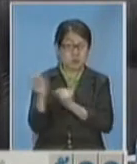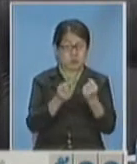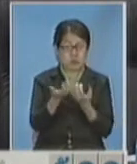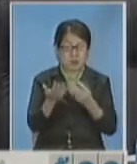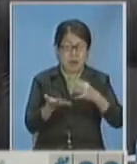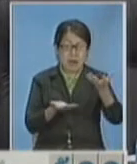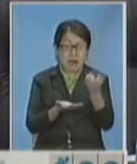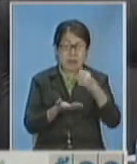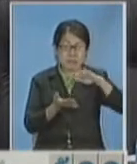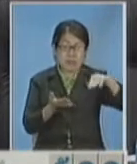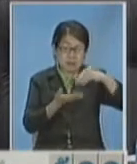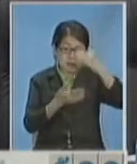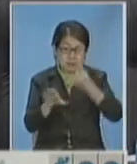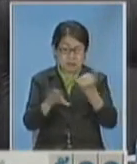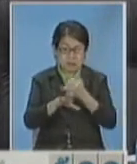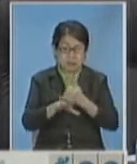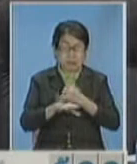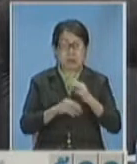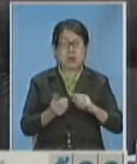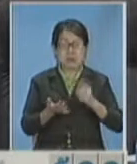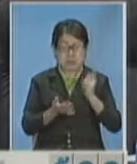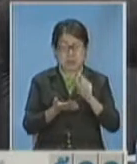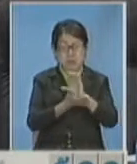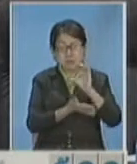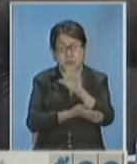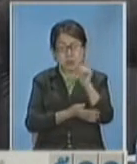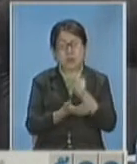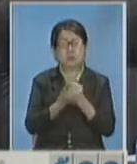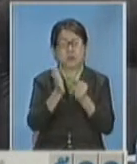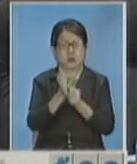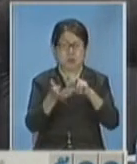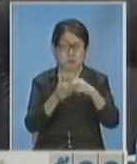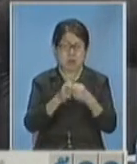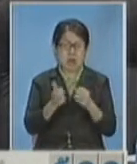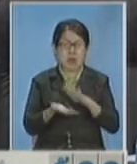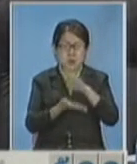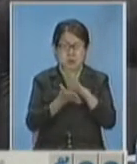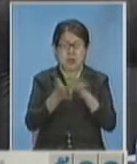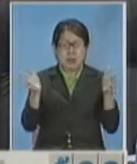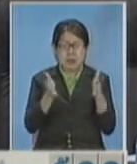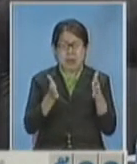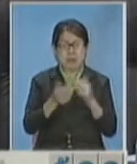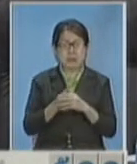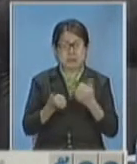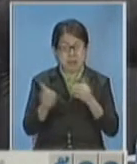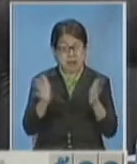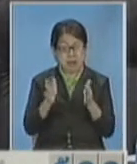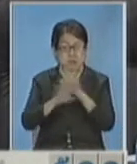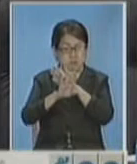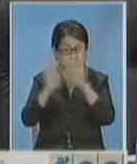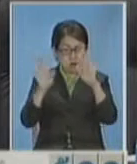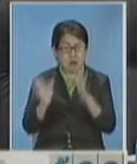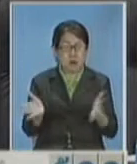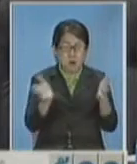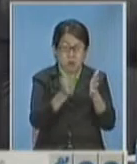ที่มีการตั้งงบประมาณไว้ตอนแรกนะคะเป็นเรื่องของการแก้ปัญหาโรงเรียนขนาดเล็กมีการยุบควบรวมนักเรียนแล้ว